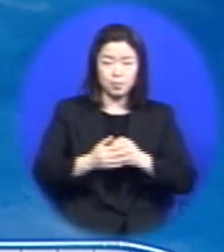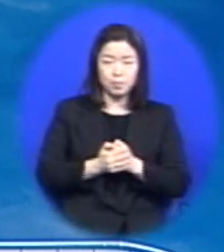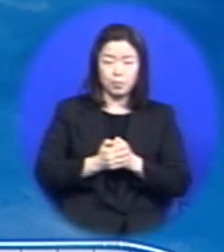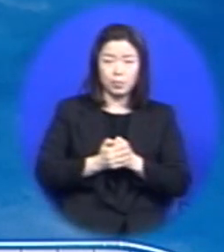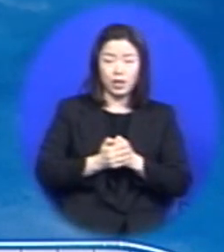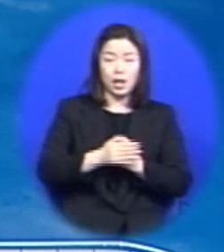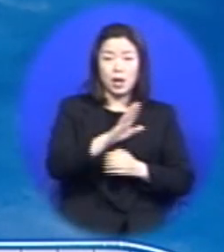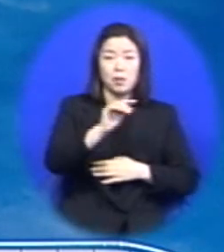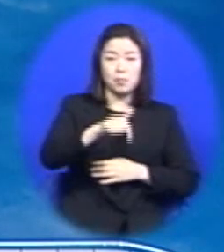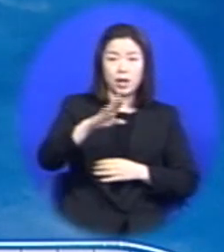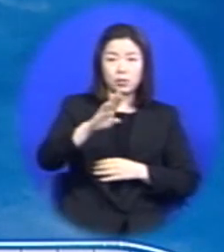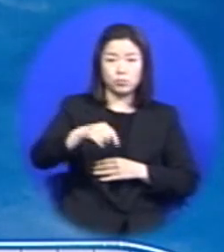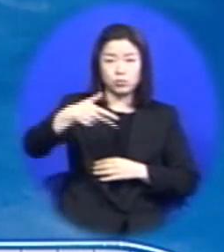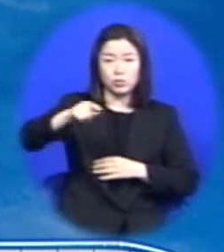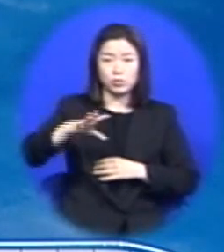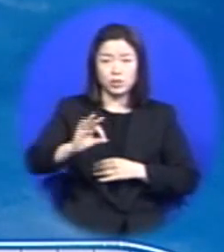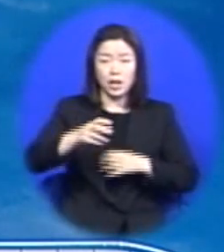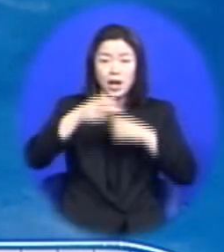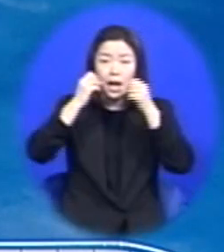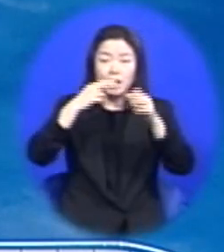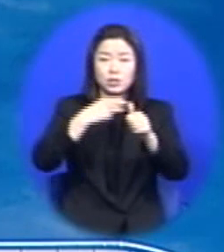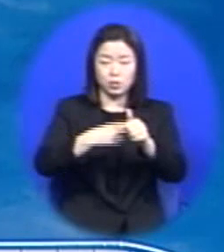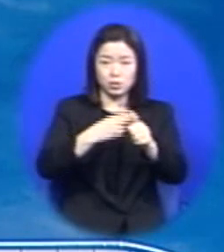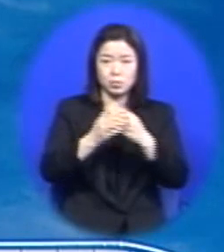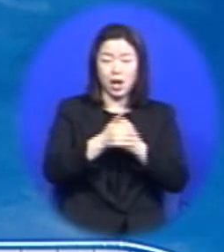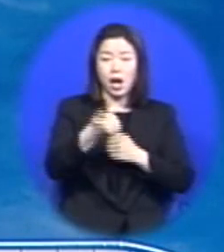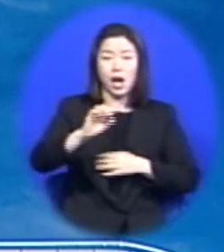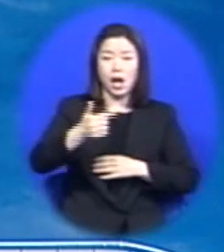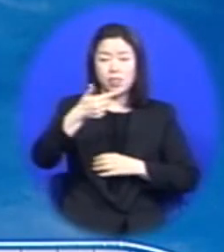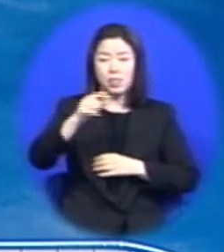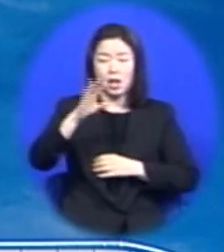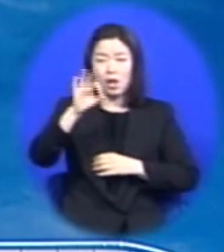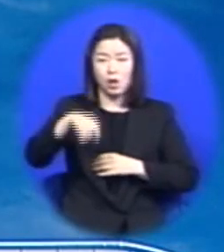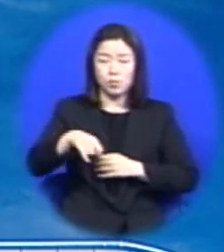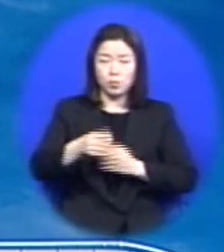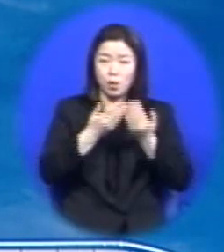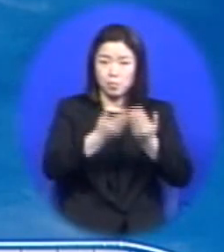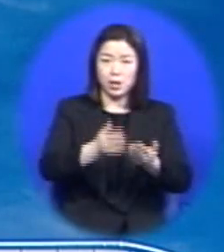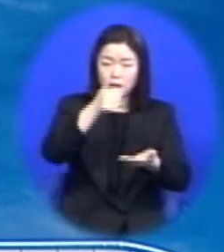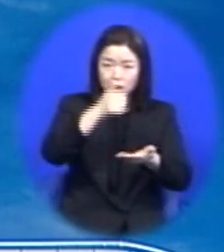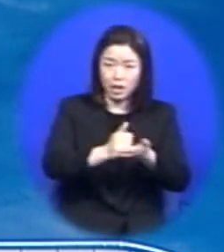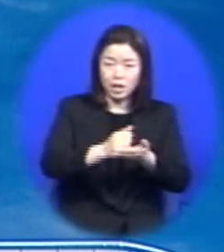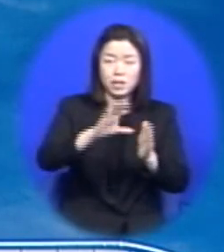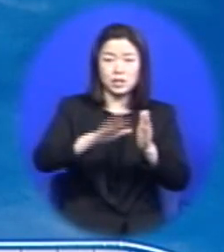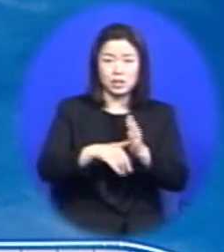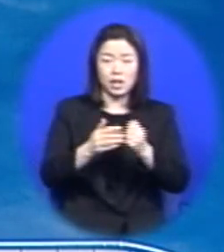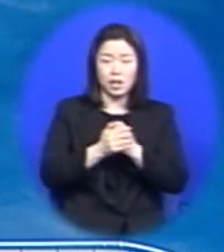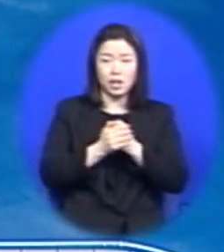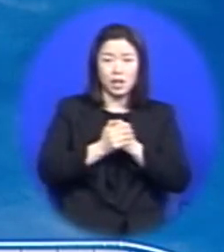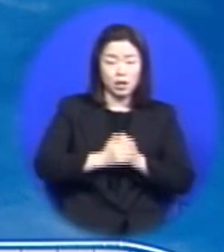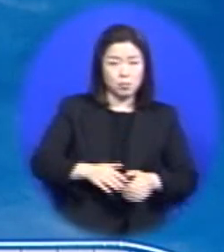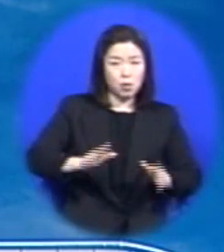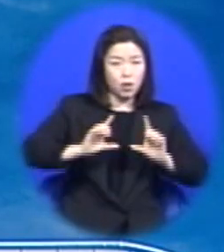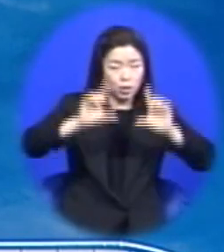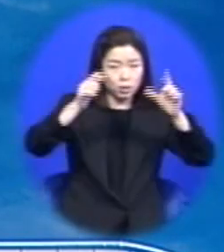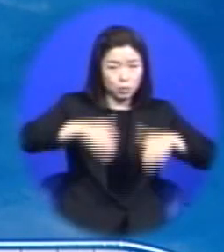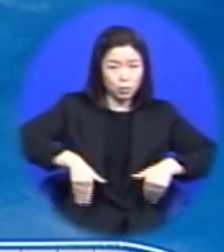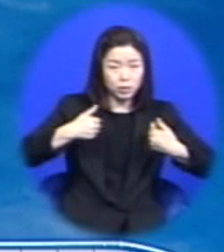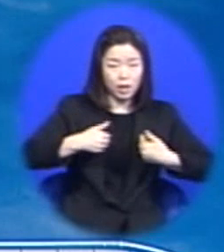백부장 선교사님 그분이 한나우 선장으로 계실 때 동남아에서 사역을 하시다가 이제 배를 타고